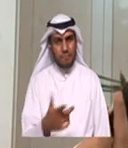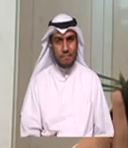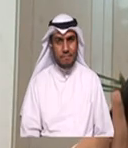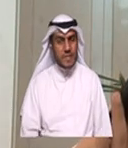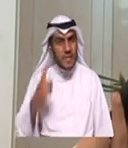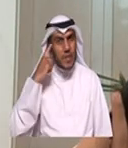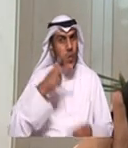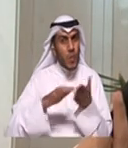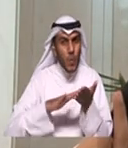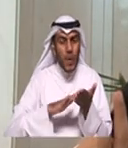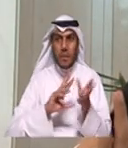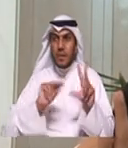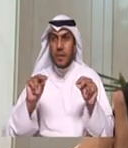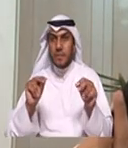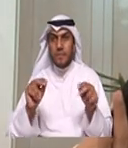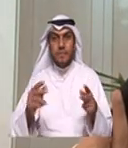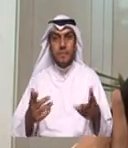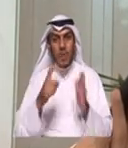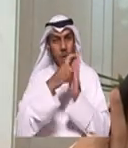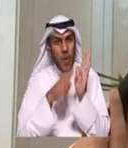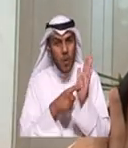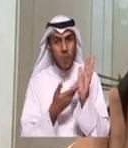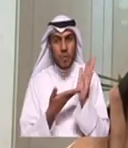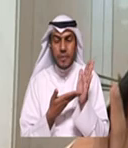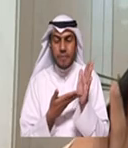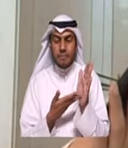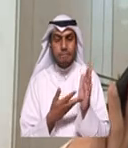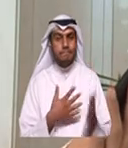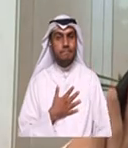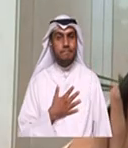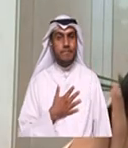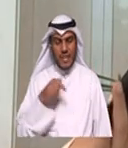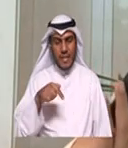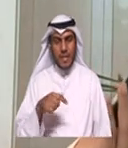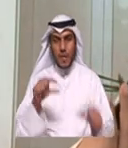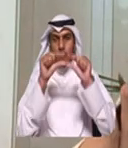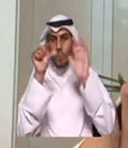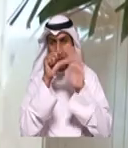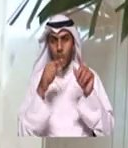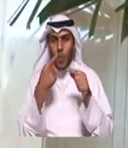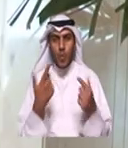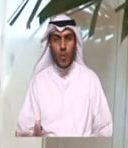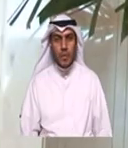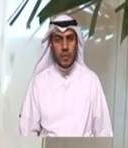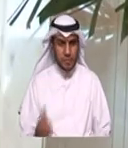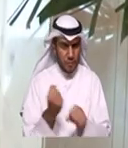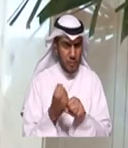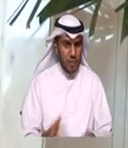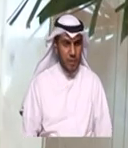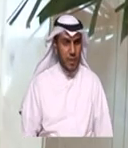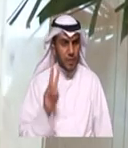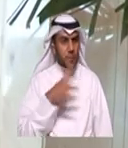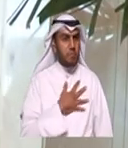وسيادة البلد وقوانين البلد، فحنا جينا على موضوع استدعاء. أنا جدا سعيد أني أكون